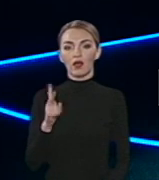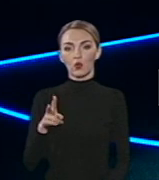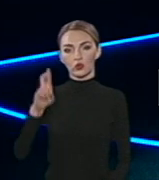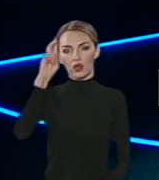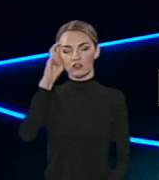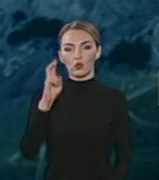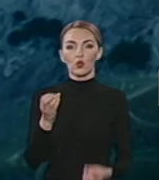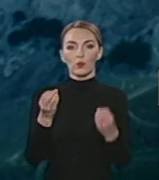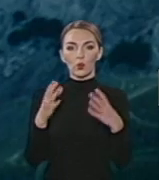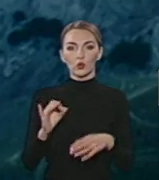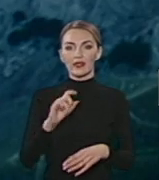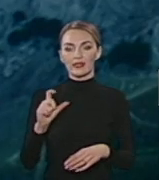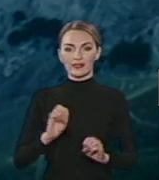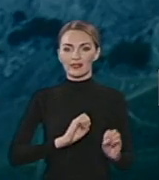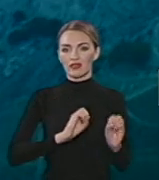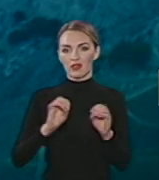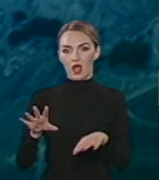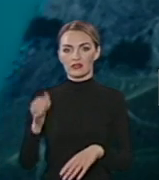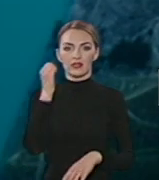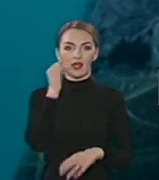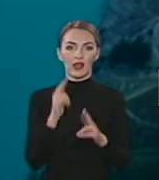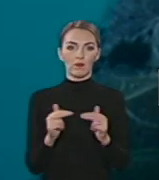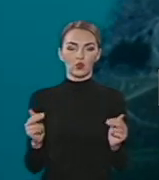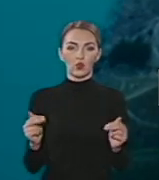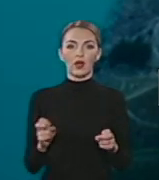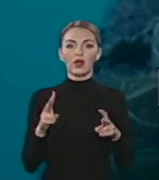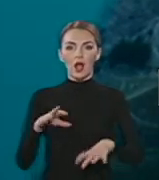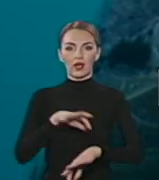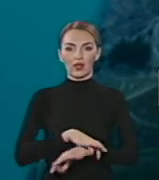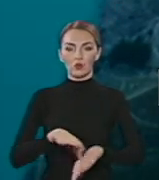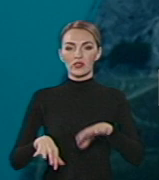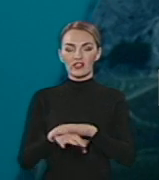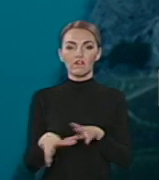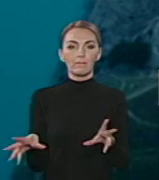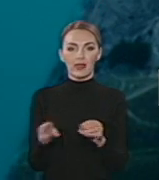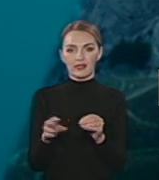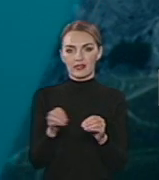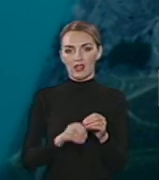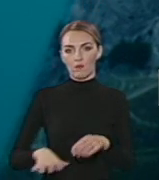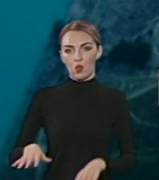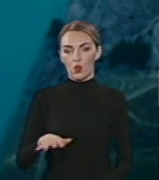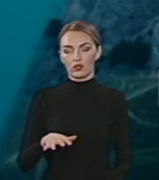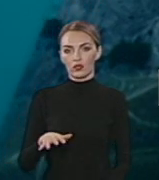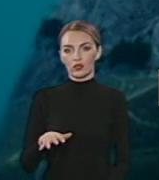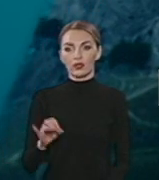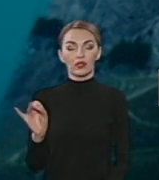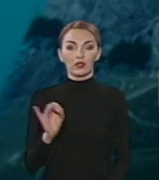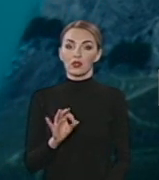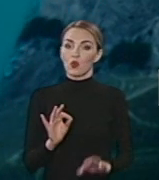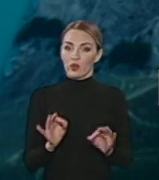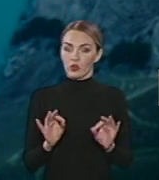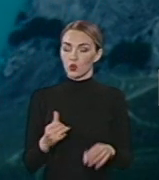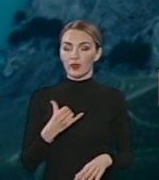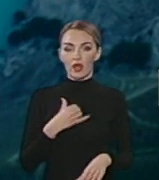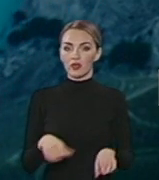их сдаст Кремлю, как крепостных вместе с землей. И, конечно, у